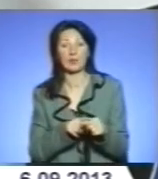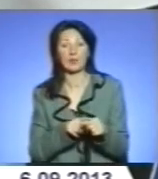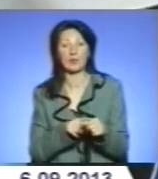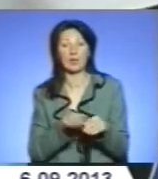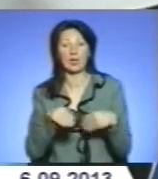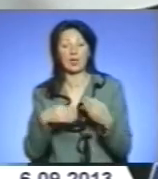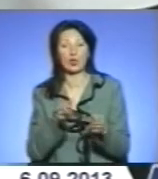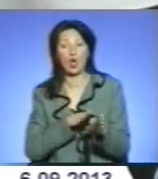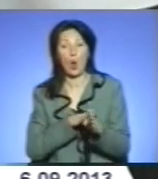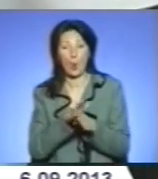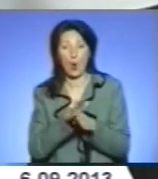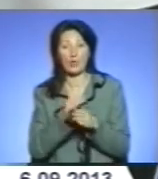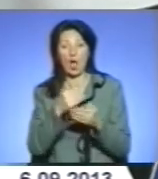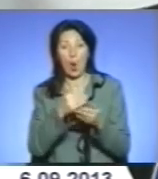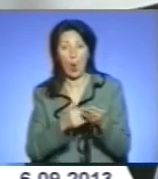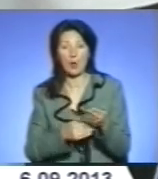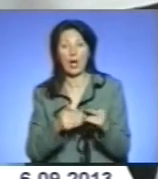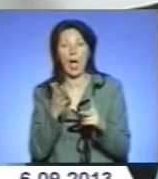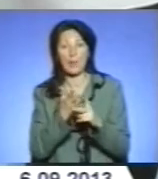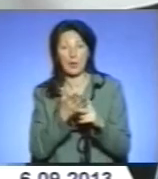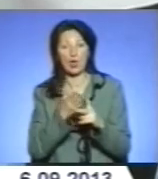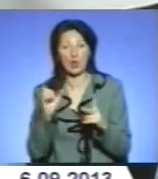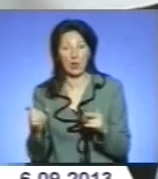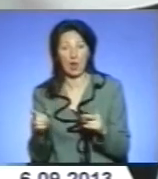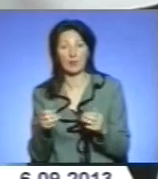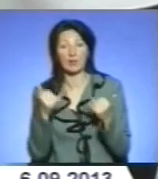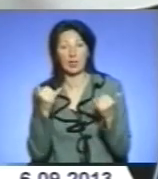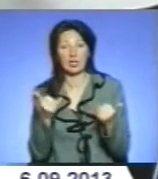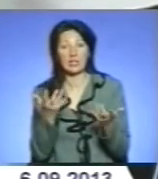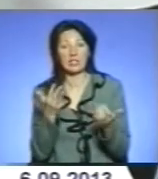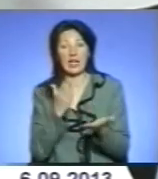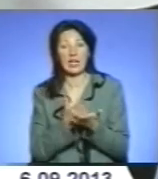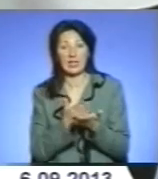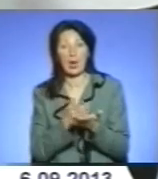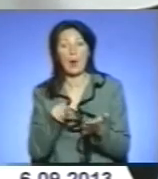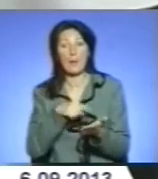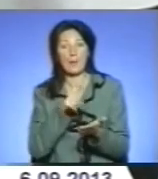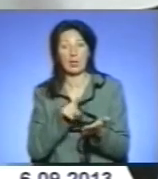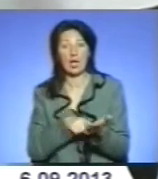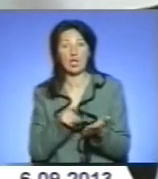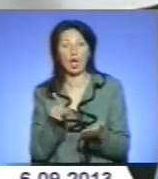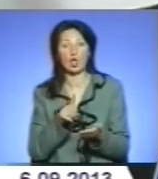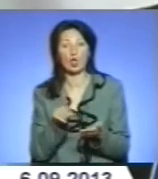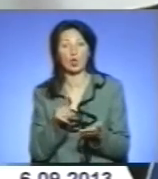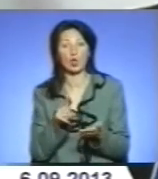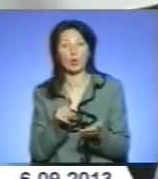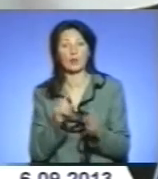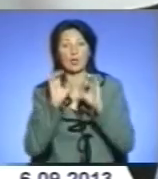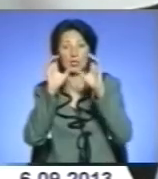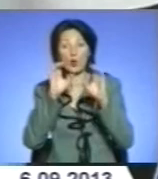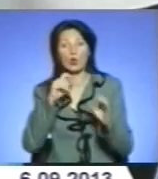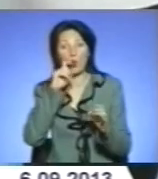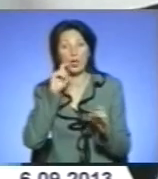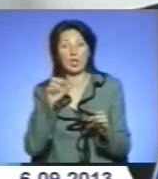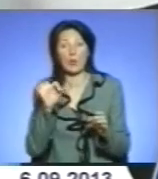ведуть повний облік пільговика. Наразі ще є певні питання щодо закону України про